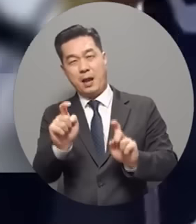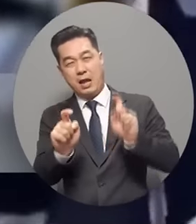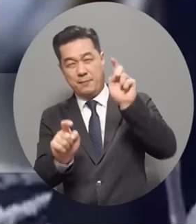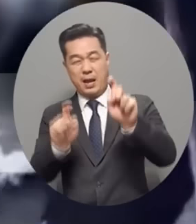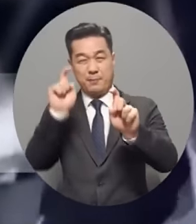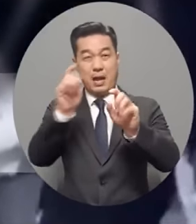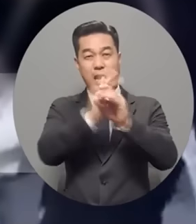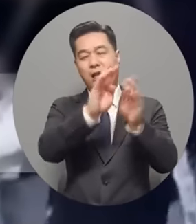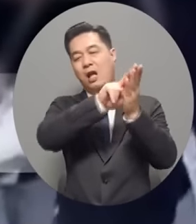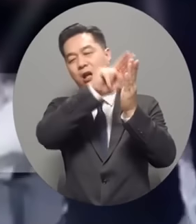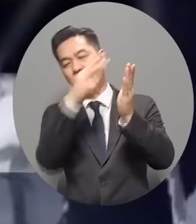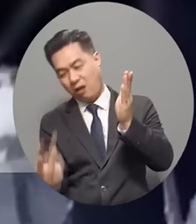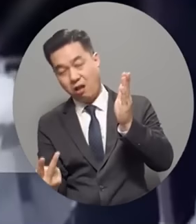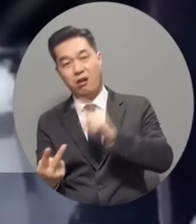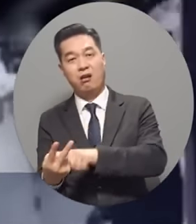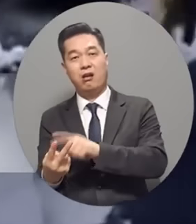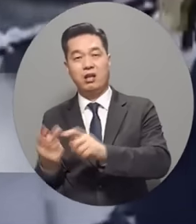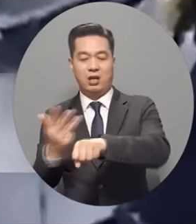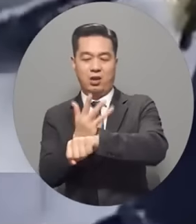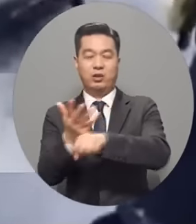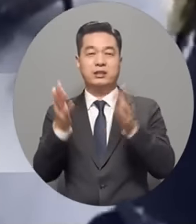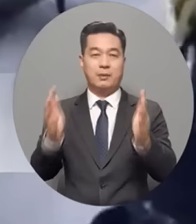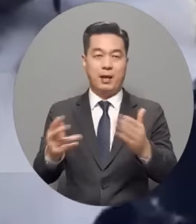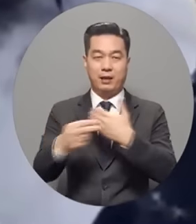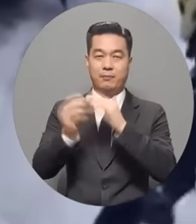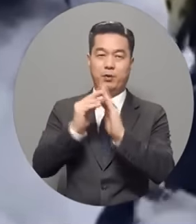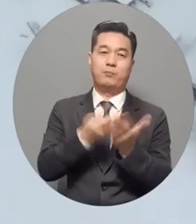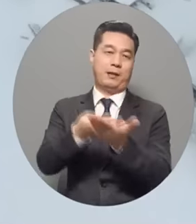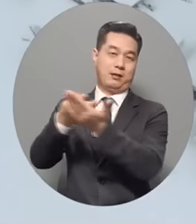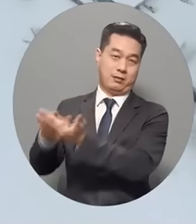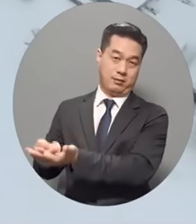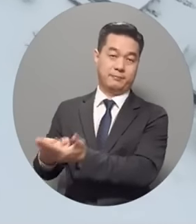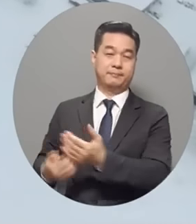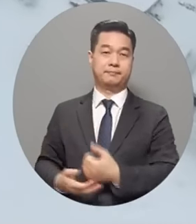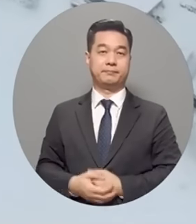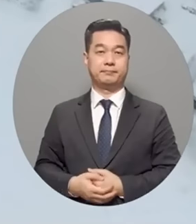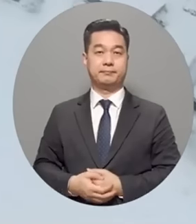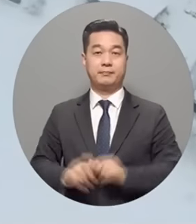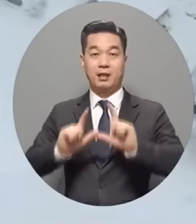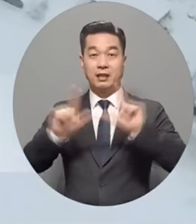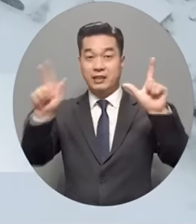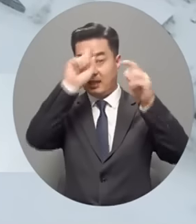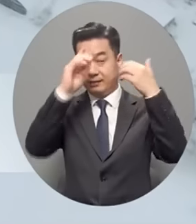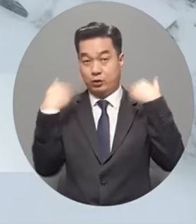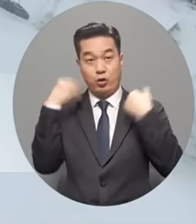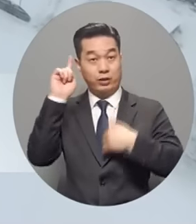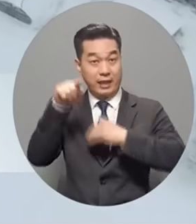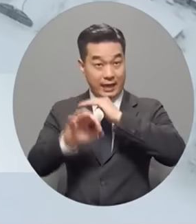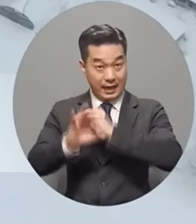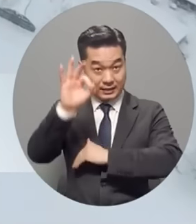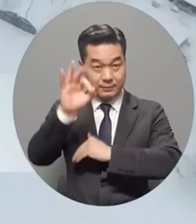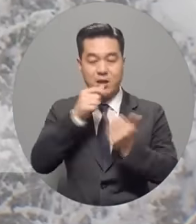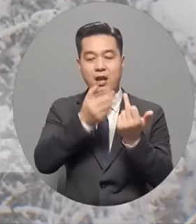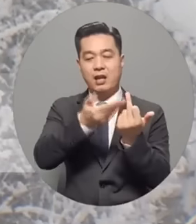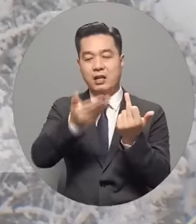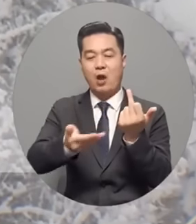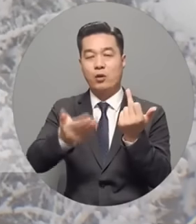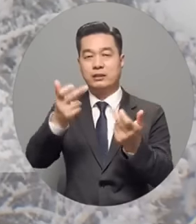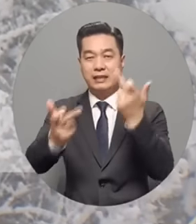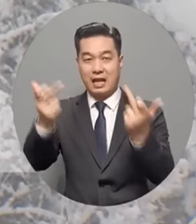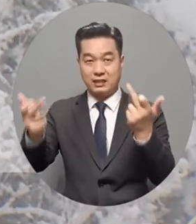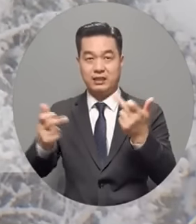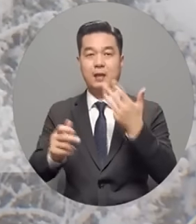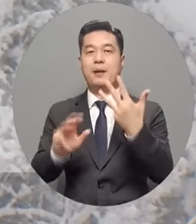남성이 추락사고를 당해 8시간 만에 병원으로 이송됐습니다. 기상청은 내일 아침까지 강원 산지에 최고